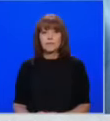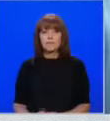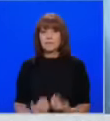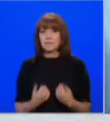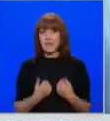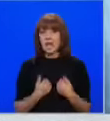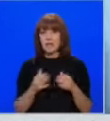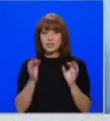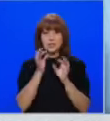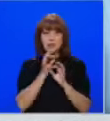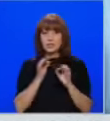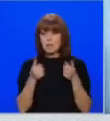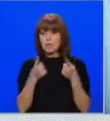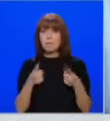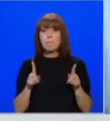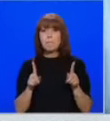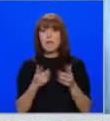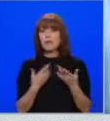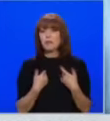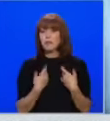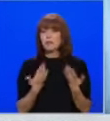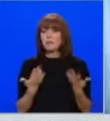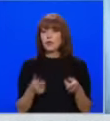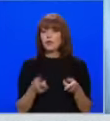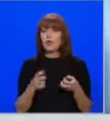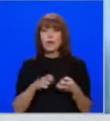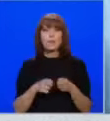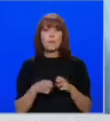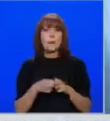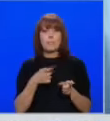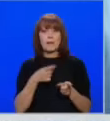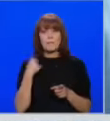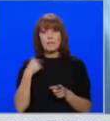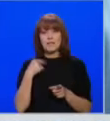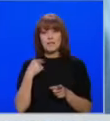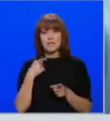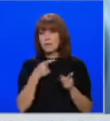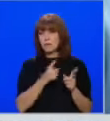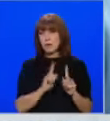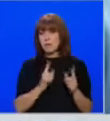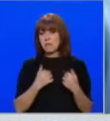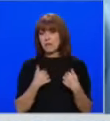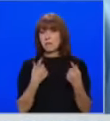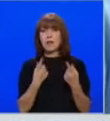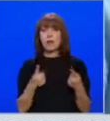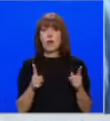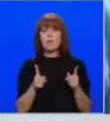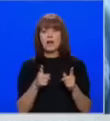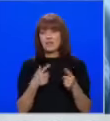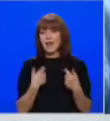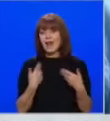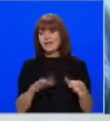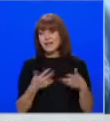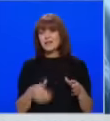Аз нямам ментори, така че може би това е проблема на президента, че и той не ми е ментор и няма други ментори. И не искам